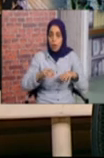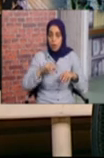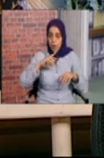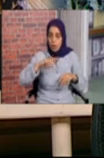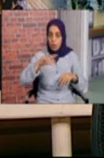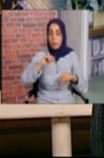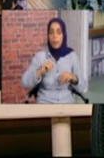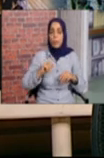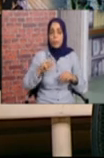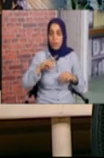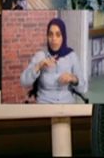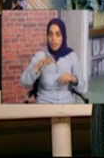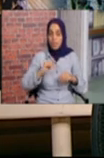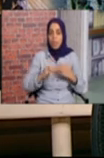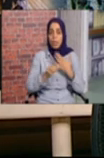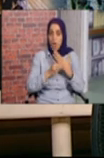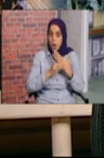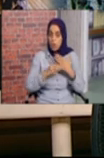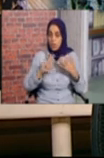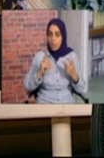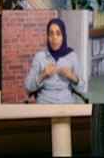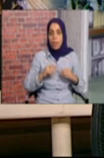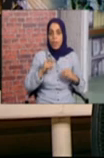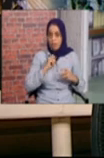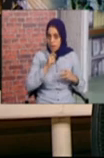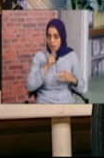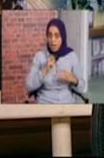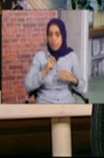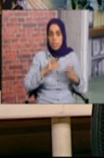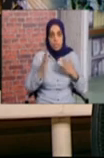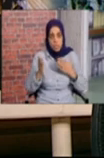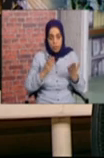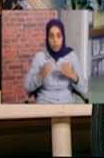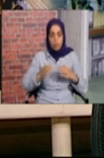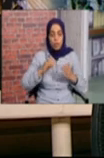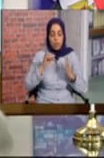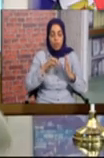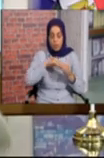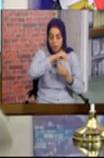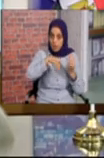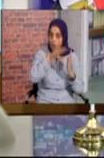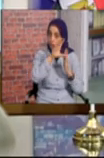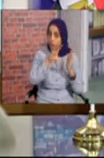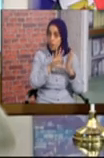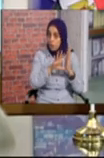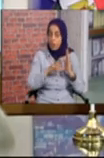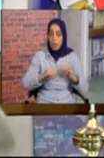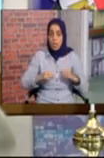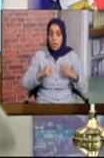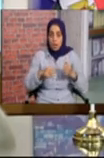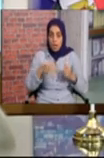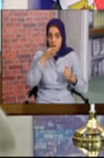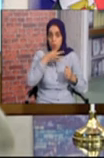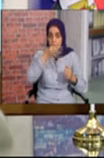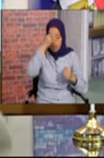مهمه قالها سياده الرئيس علشان استطلع راي الاستاذه نوره راشد فيها خلال حديث سيادته عن ملف الهجره غير الشرعيه. كعنوان